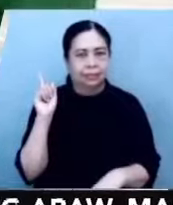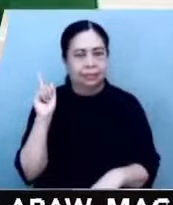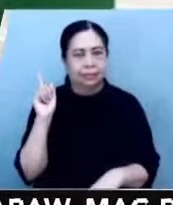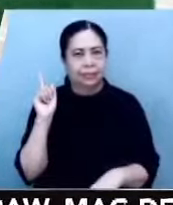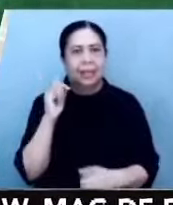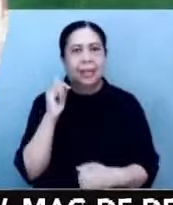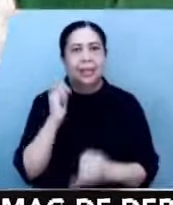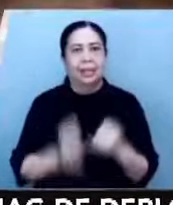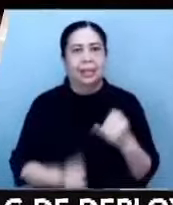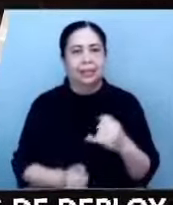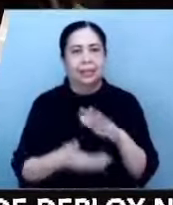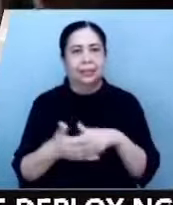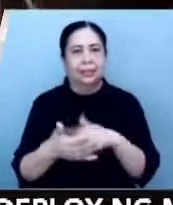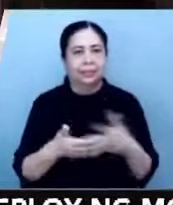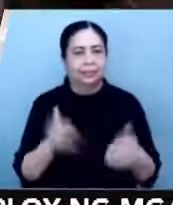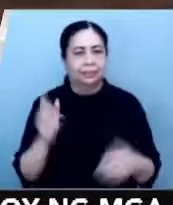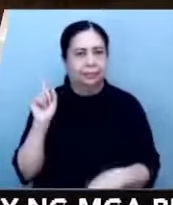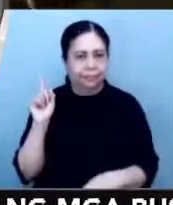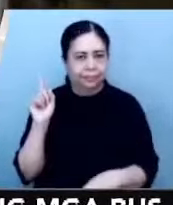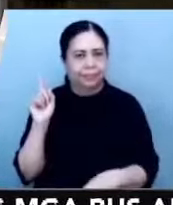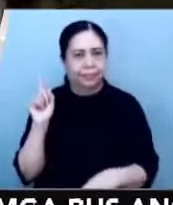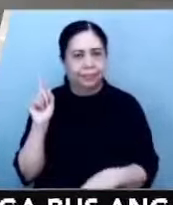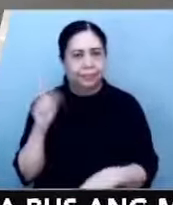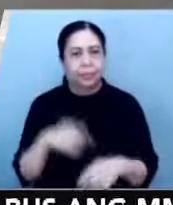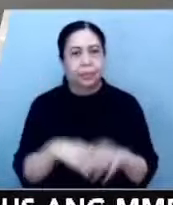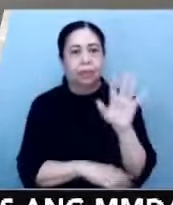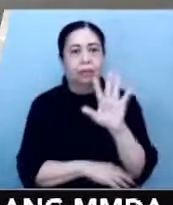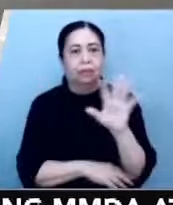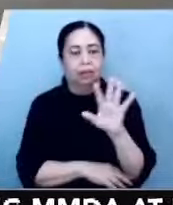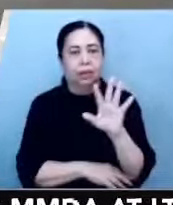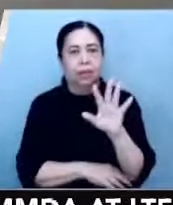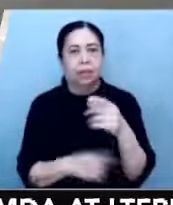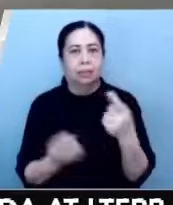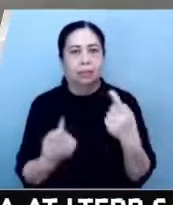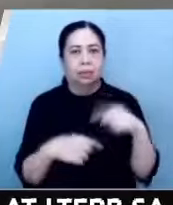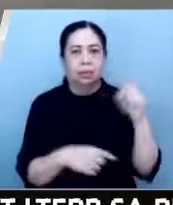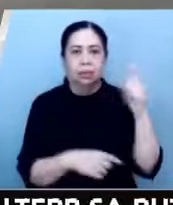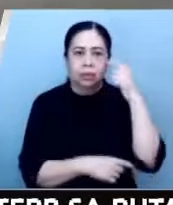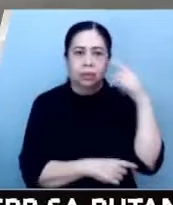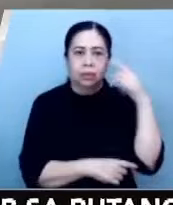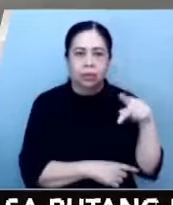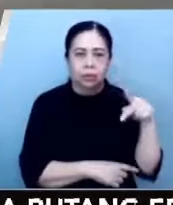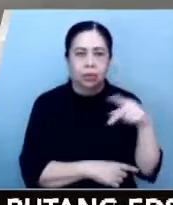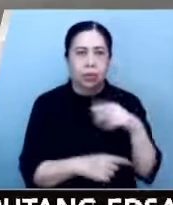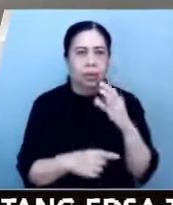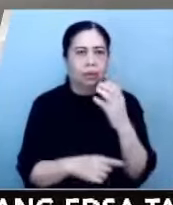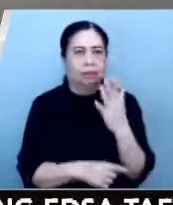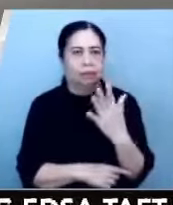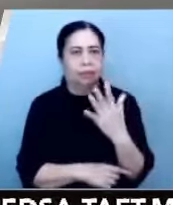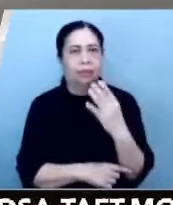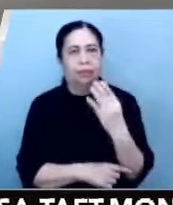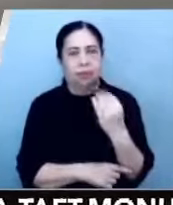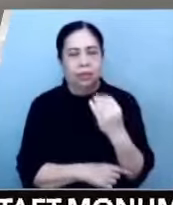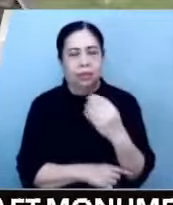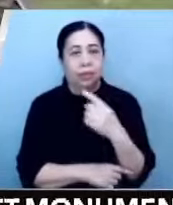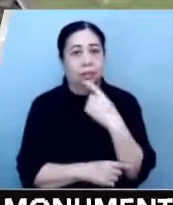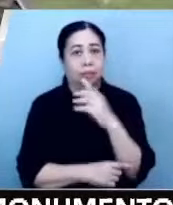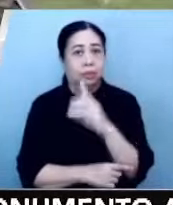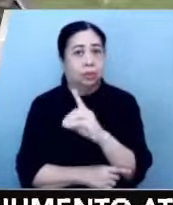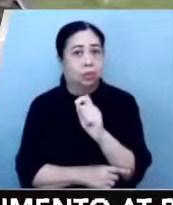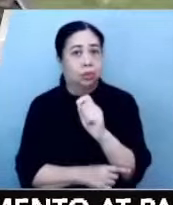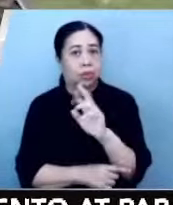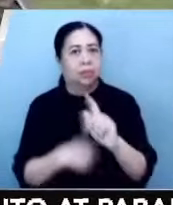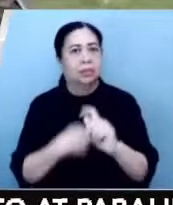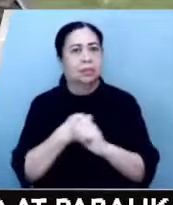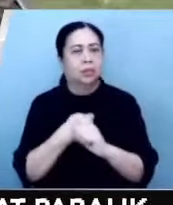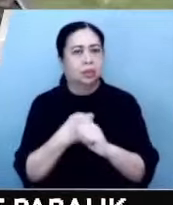trip mula Alabang. Pasado alas 5 ng hapon naman ang galing Governor Pascual. Sabi ng Department of Transportation, pansamantalang isasara